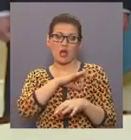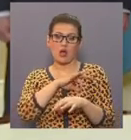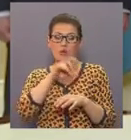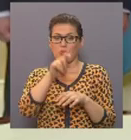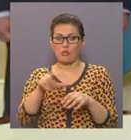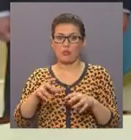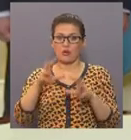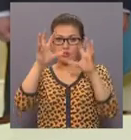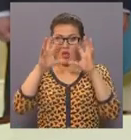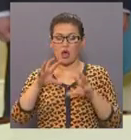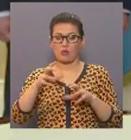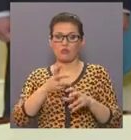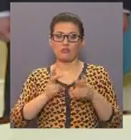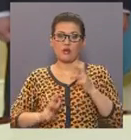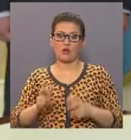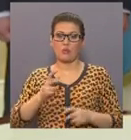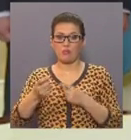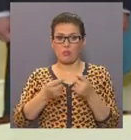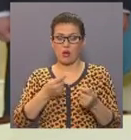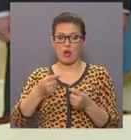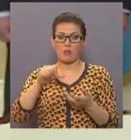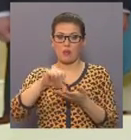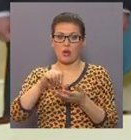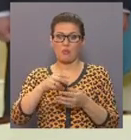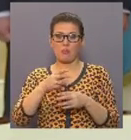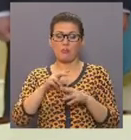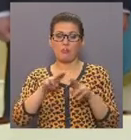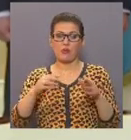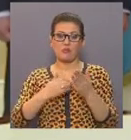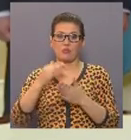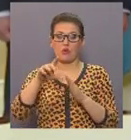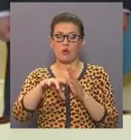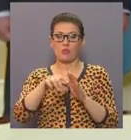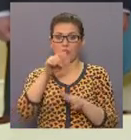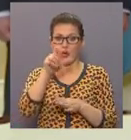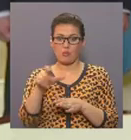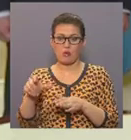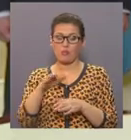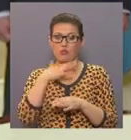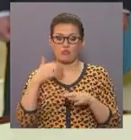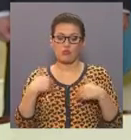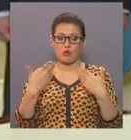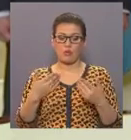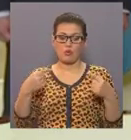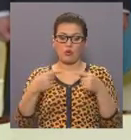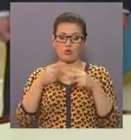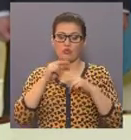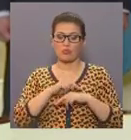заң университетінің басшылары қатынасты. Парламент депутаттары көп ұсыныс енгізіп, нақты жұмыс істеді.